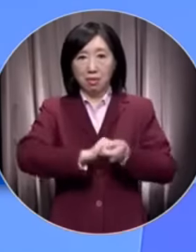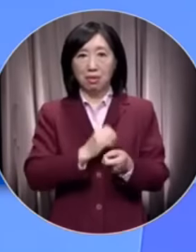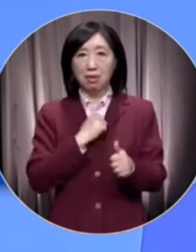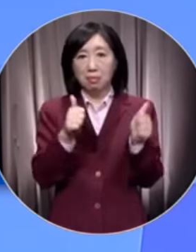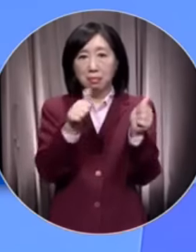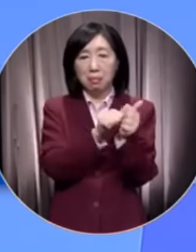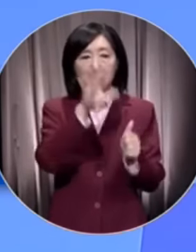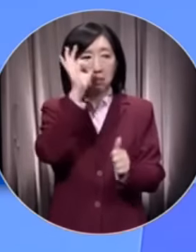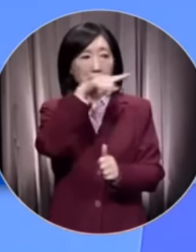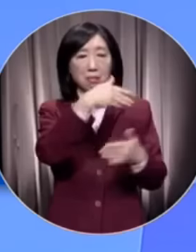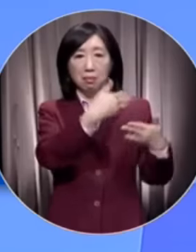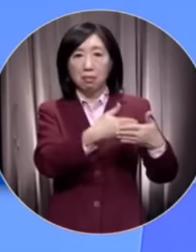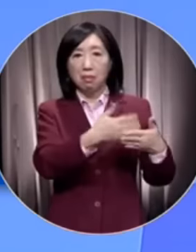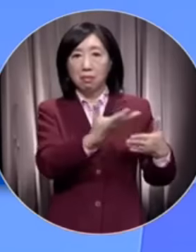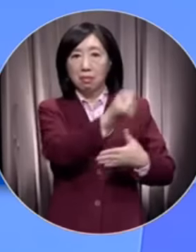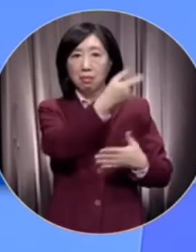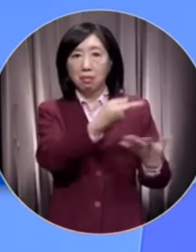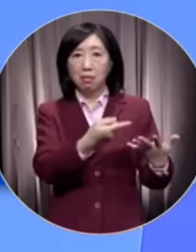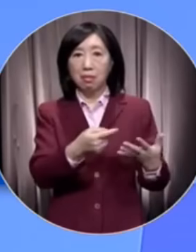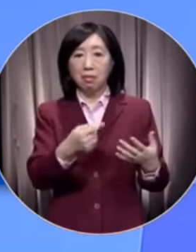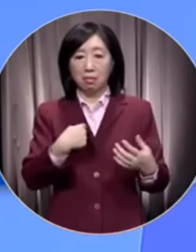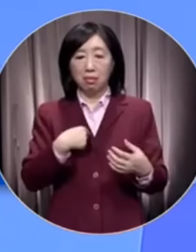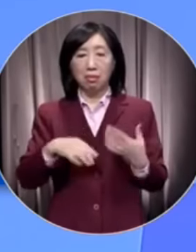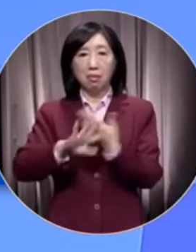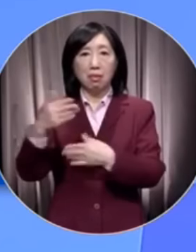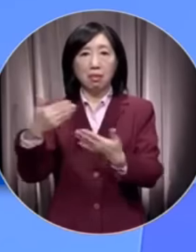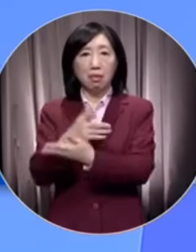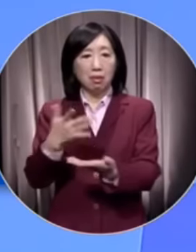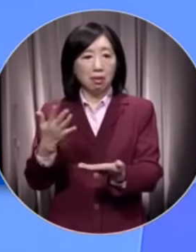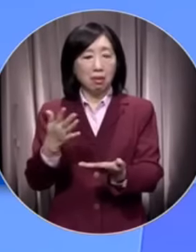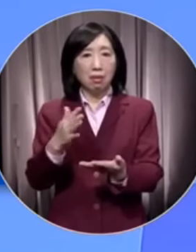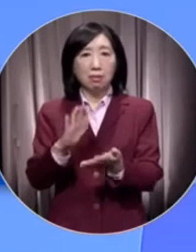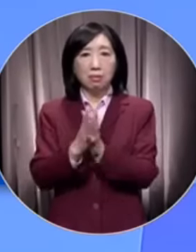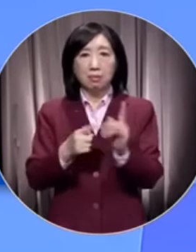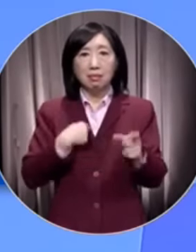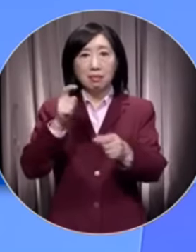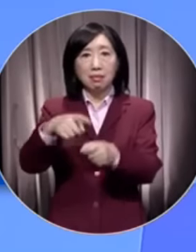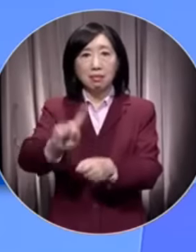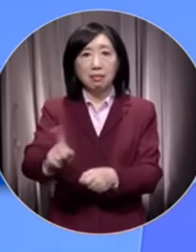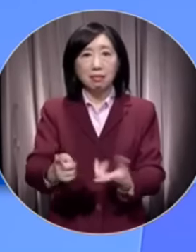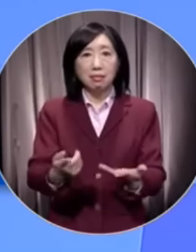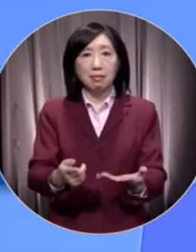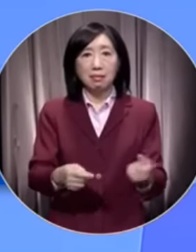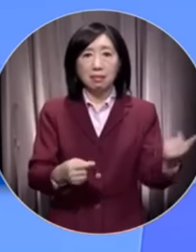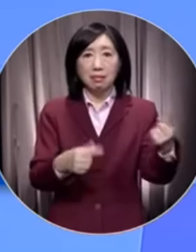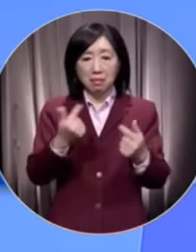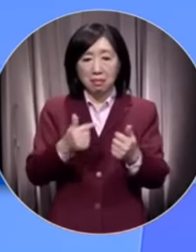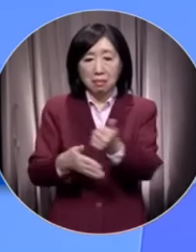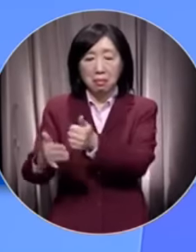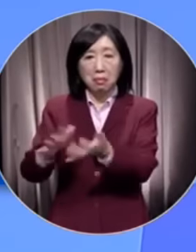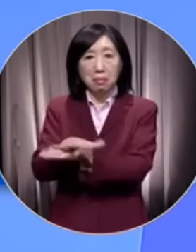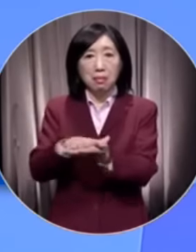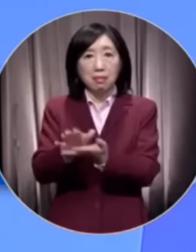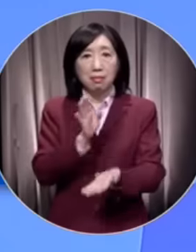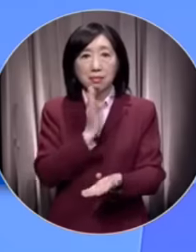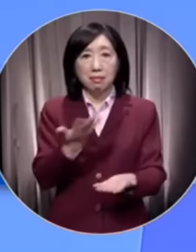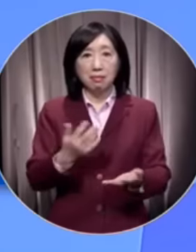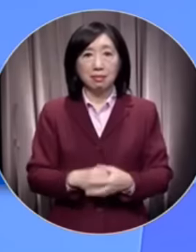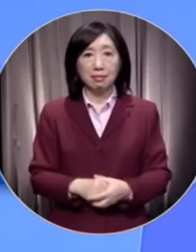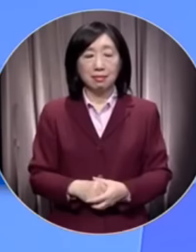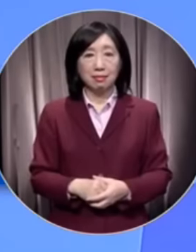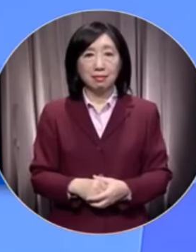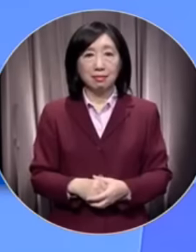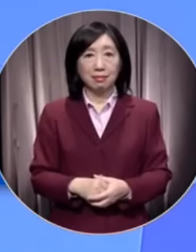外交不值为何而战。蔡主席，你要重启战火，要唯恐天下不乱，还是要走